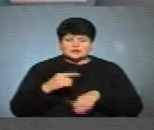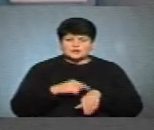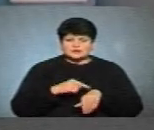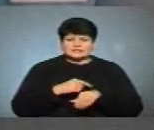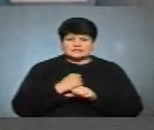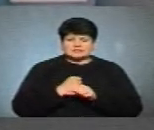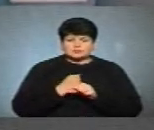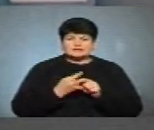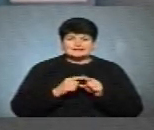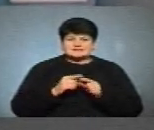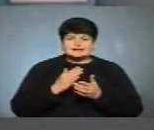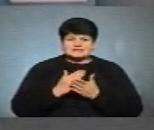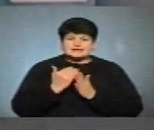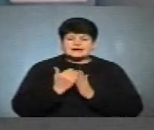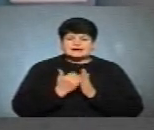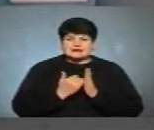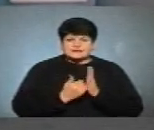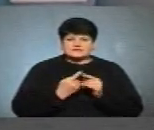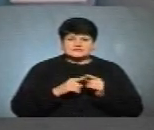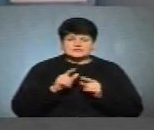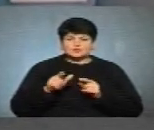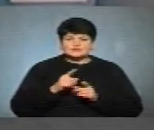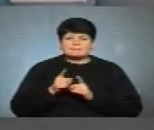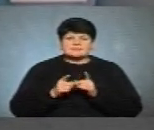ну це є графік, вони, ці люди міняються, але яка